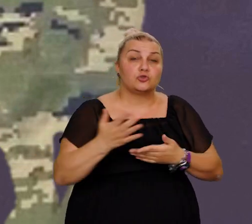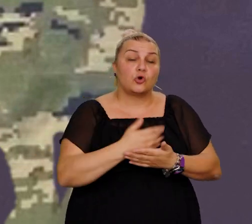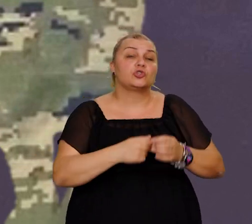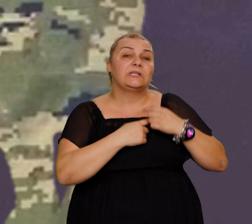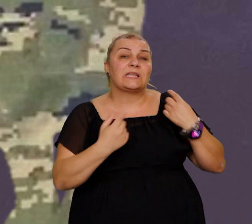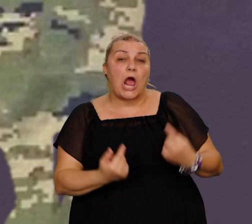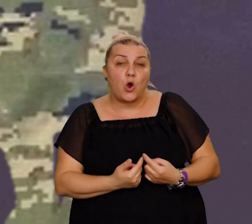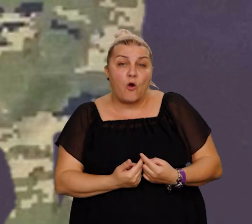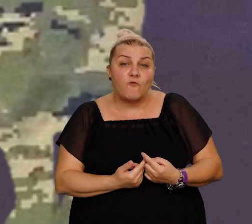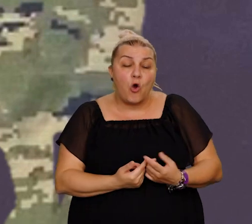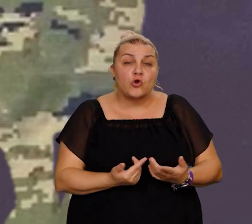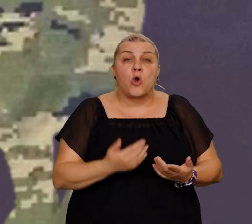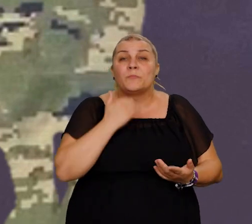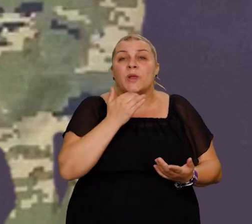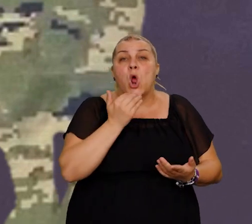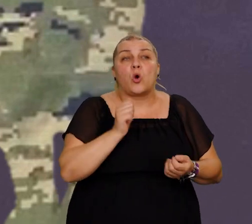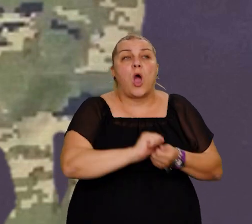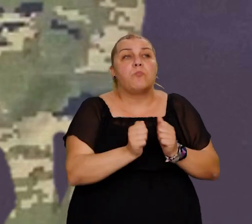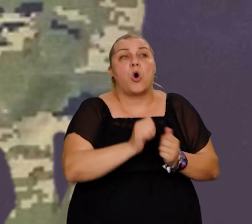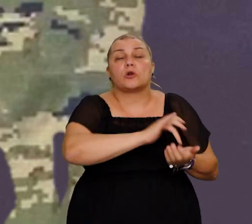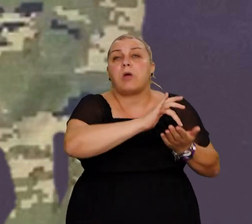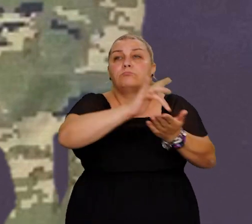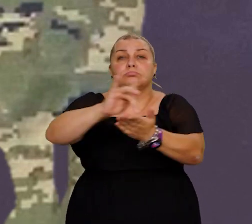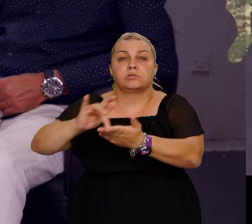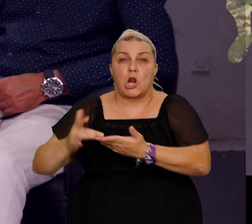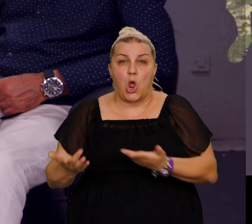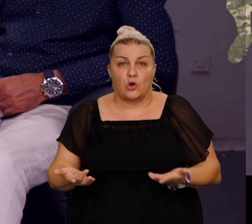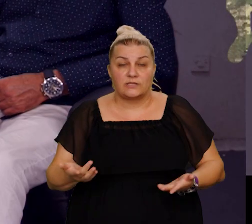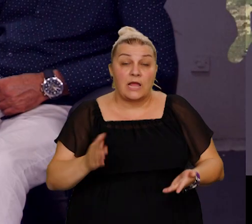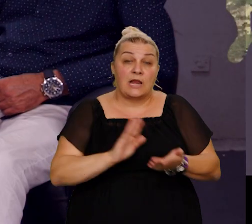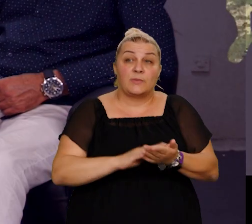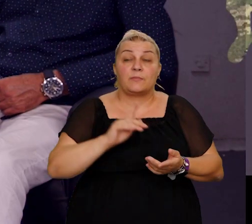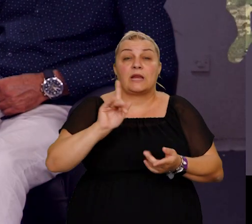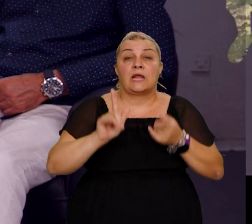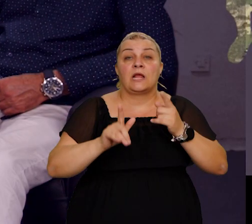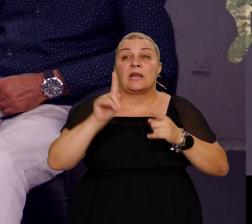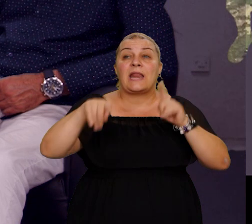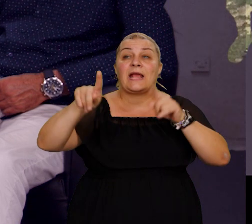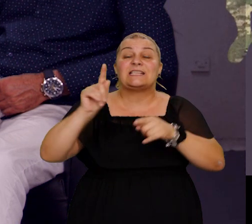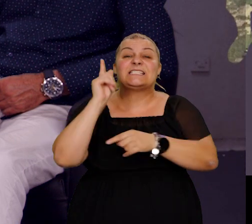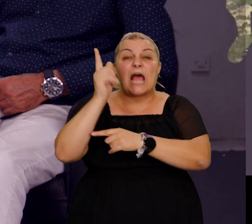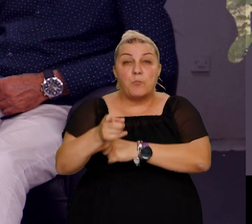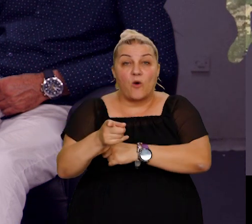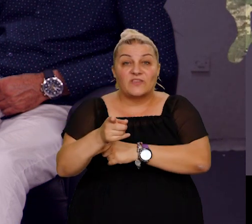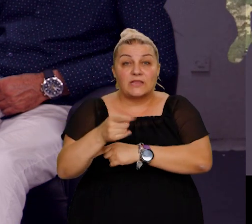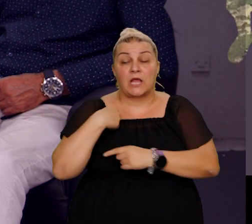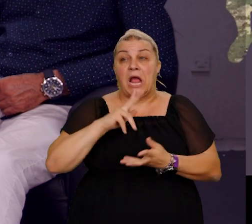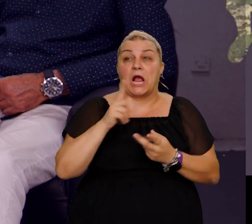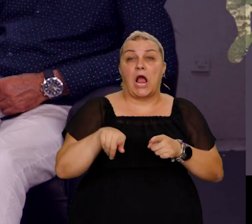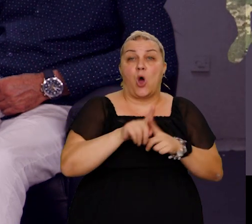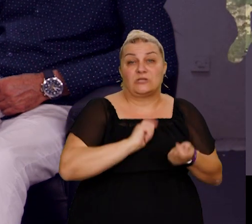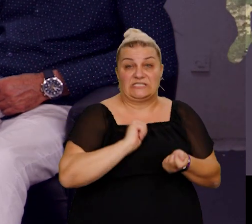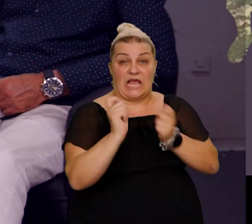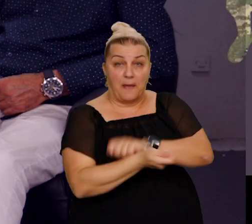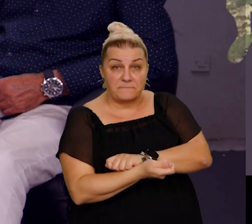druge borbene zadaće koje su se ukazivala na terenu. Tako da bi mijenio neke zapovjednike na određenim dužnostima u određenom vremenskom